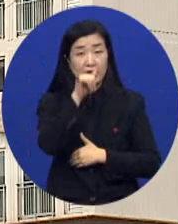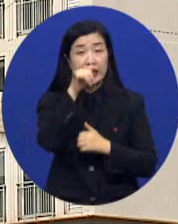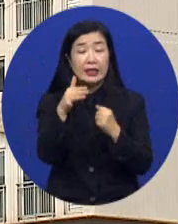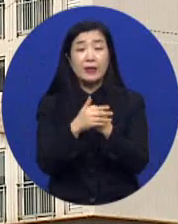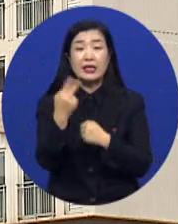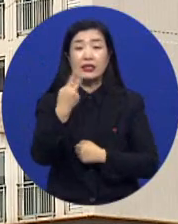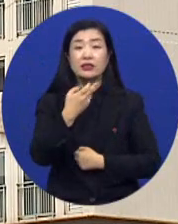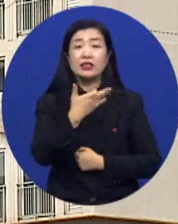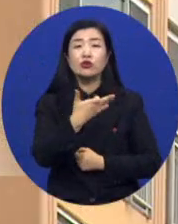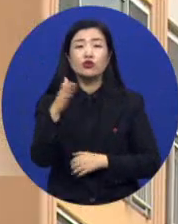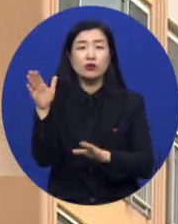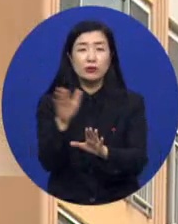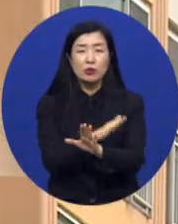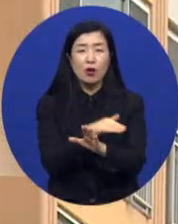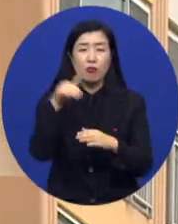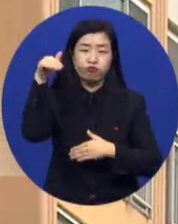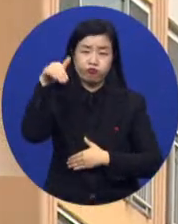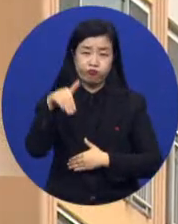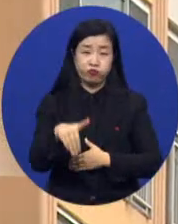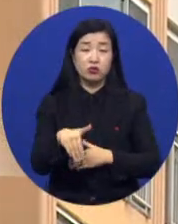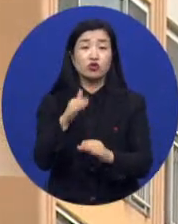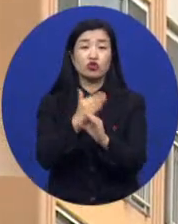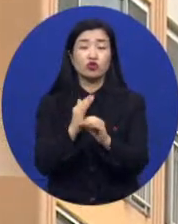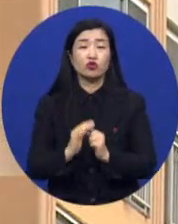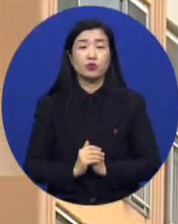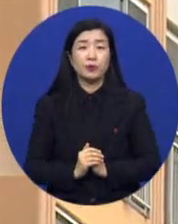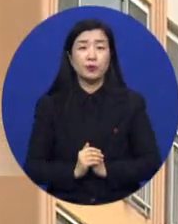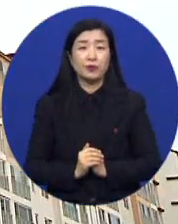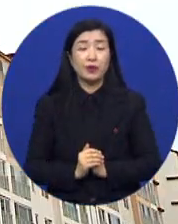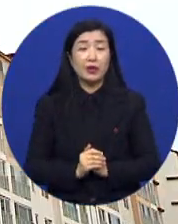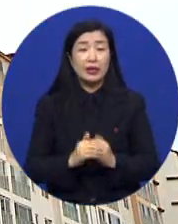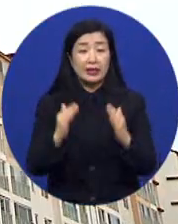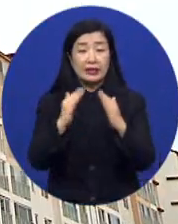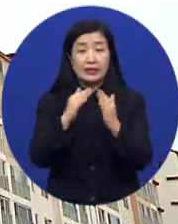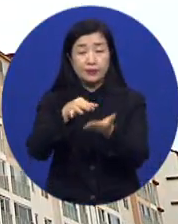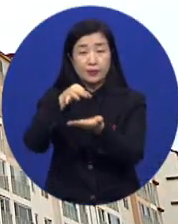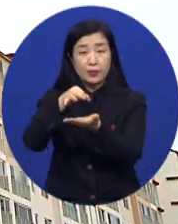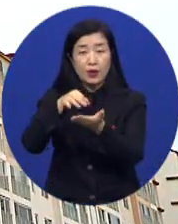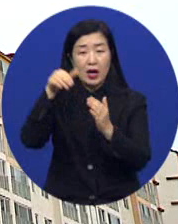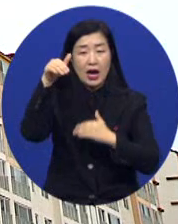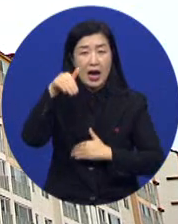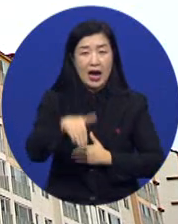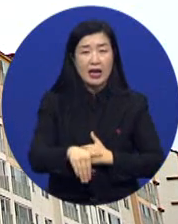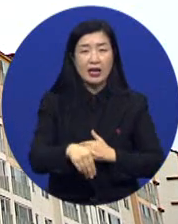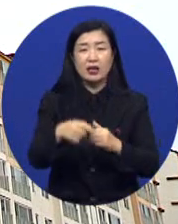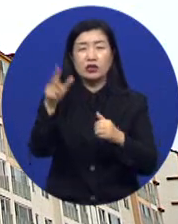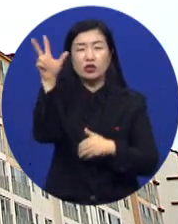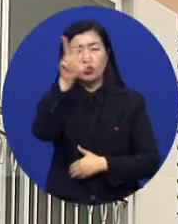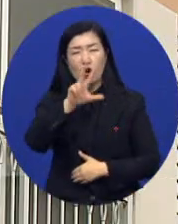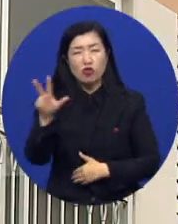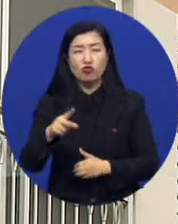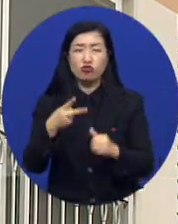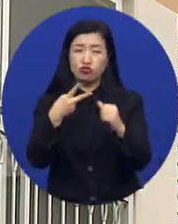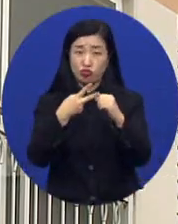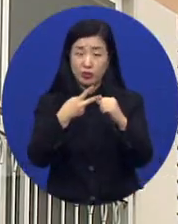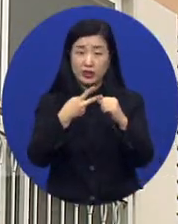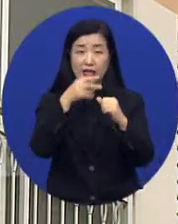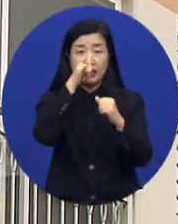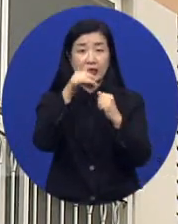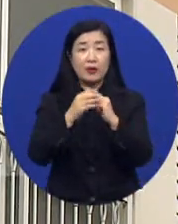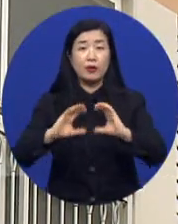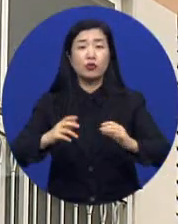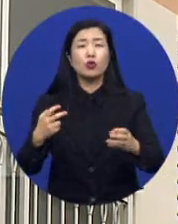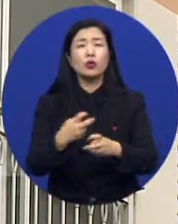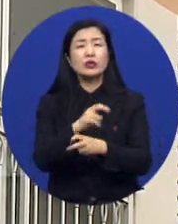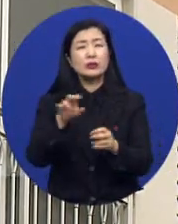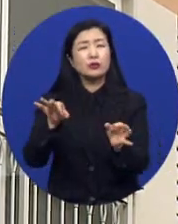지난 2009년 이후 처음으로 하락했습니다 제주지역 공시지가 하락폭은 전국에서 두 번째로 컸는데 국토부는